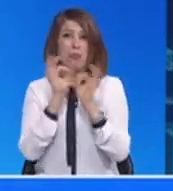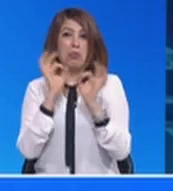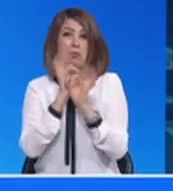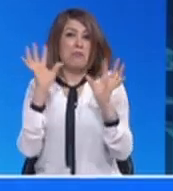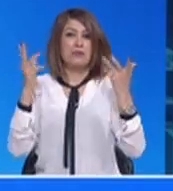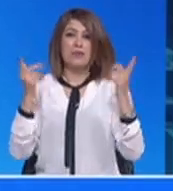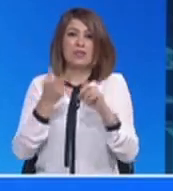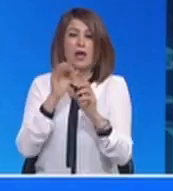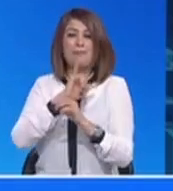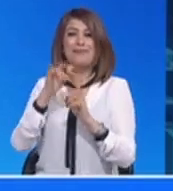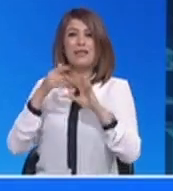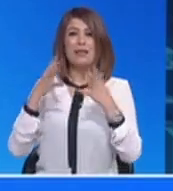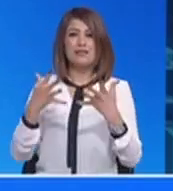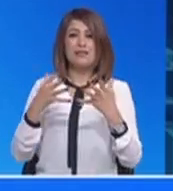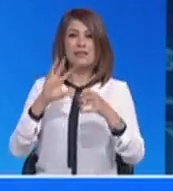وقاعدين